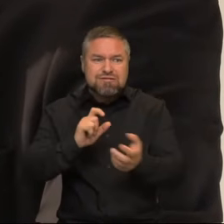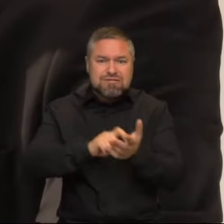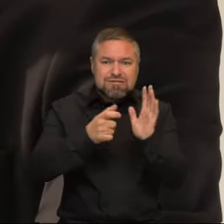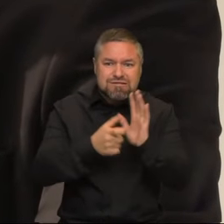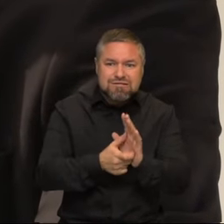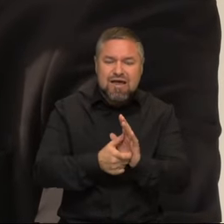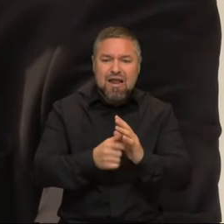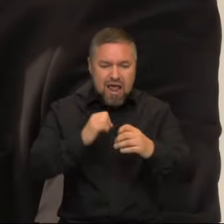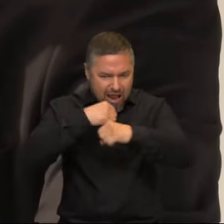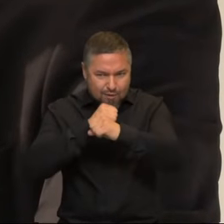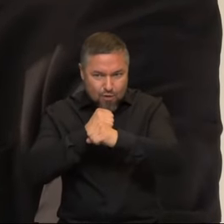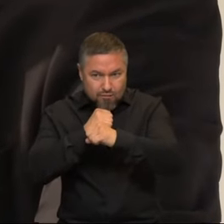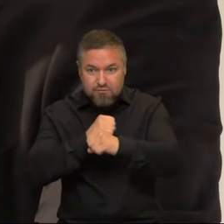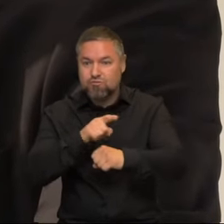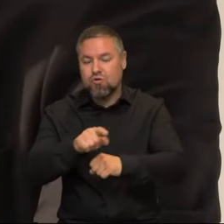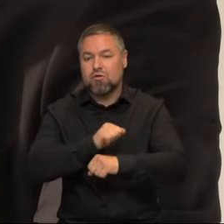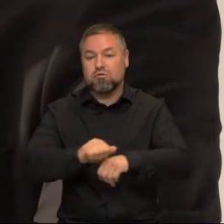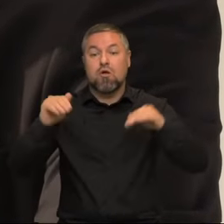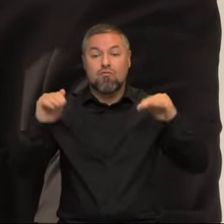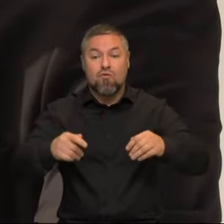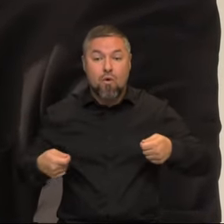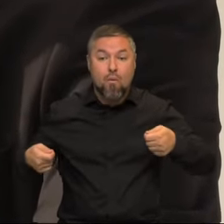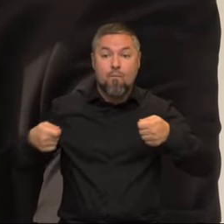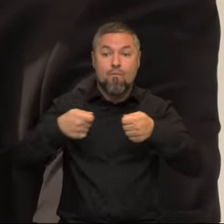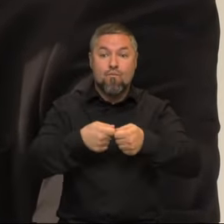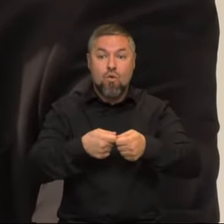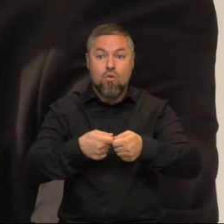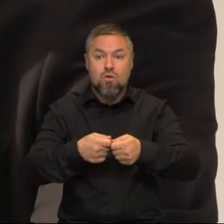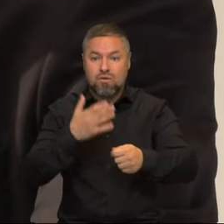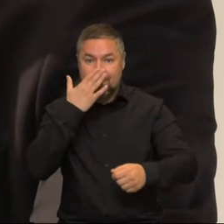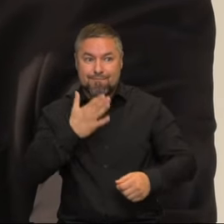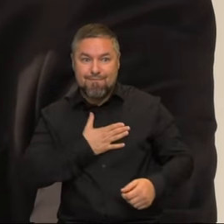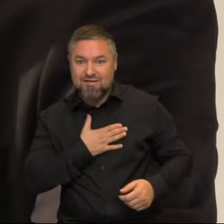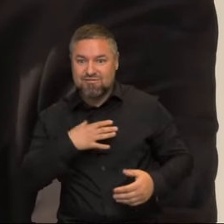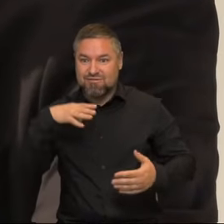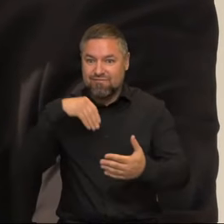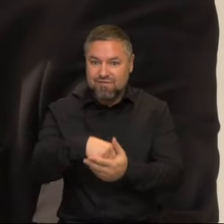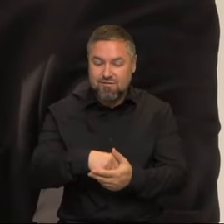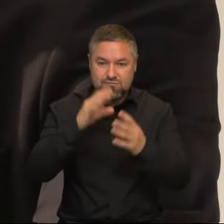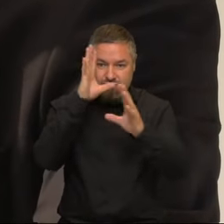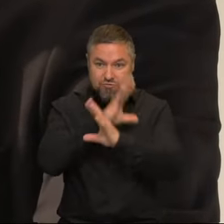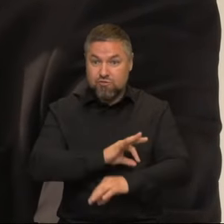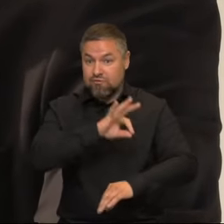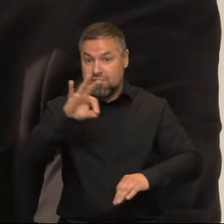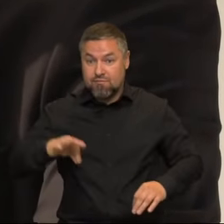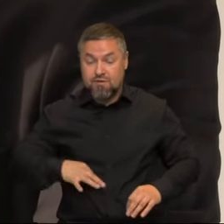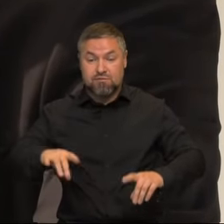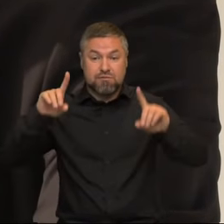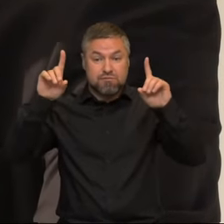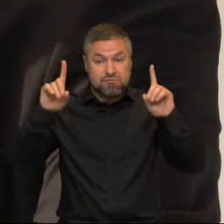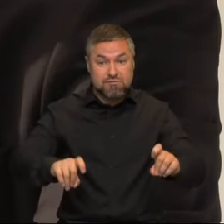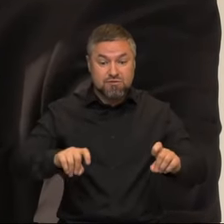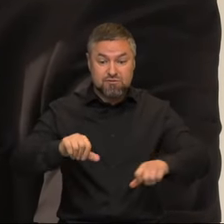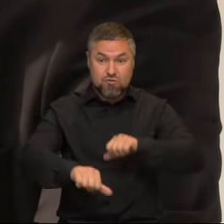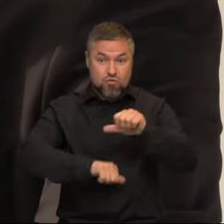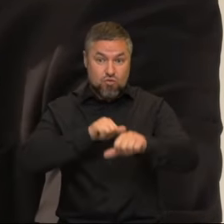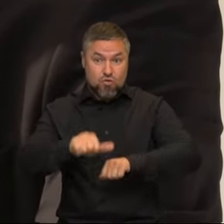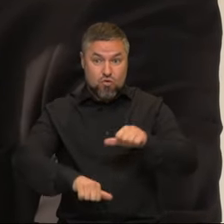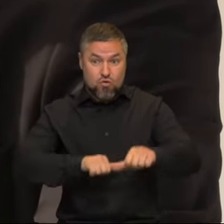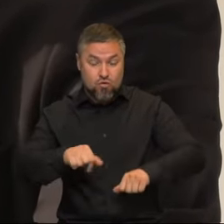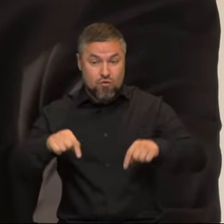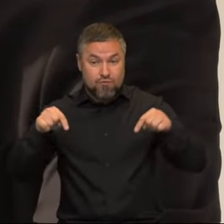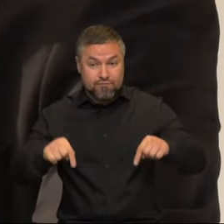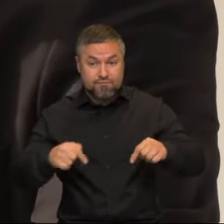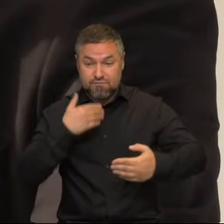salach laboratoryjnych. To możliwość łączenia i rozwijania swoich pasji. Szanowni państwo, na rozpoczynający się rok